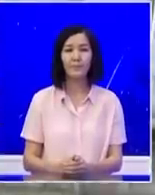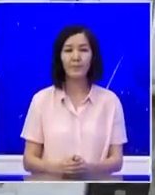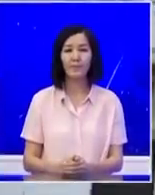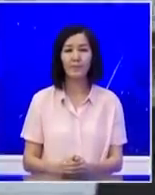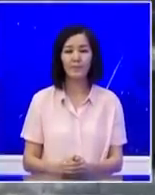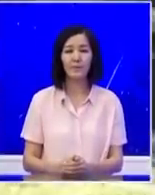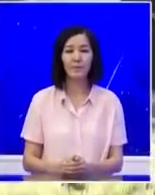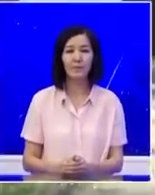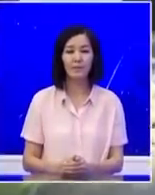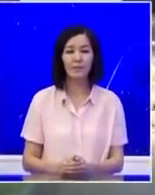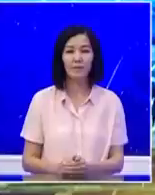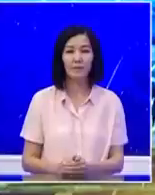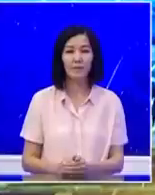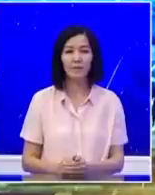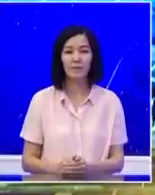арнасы.